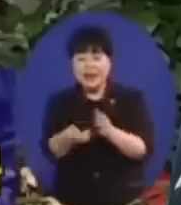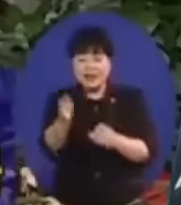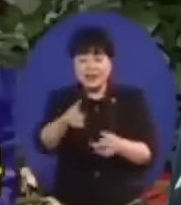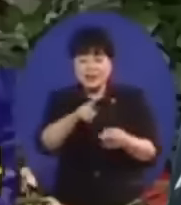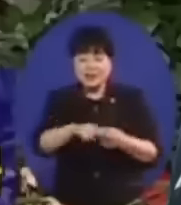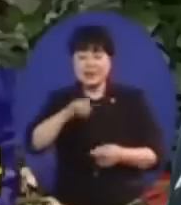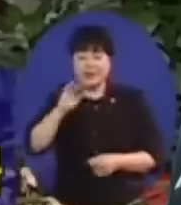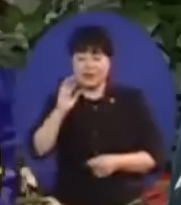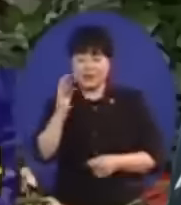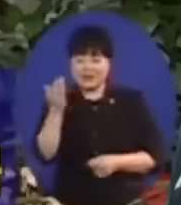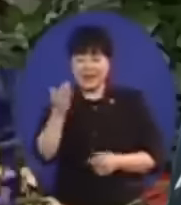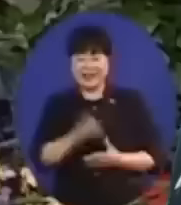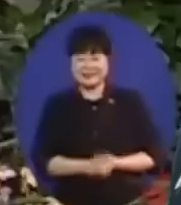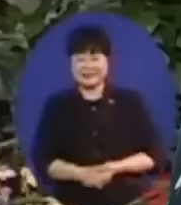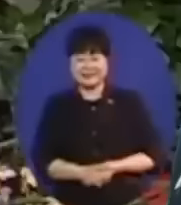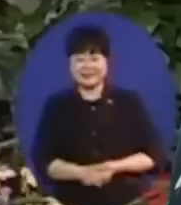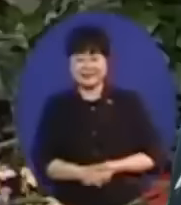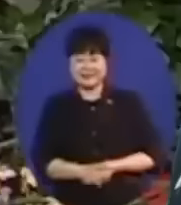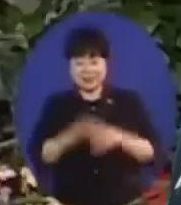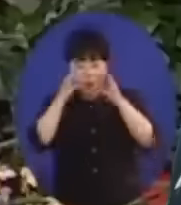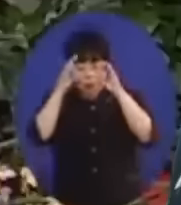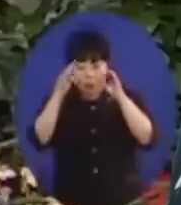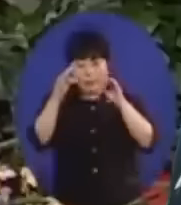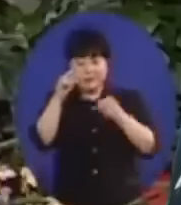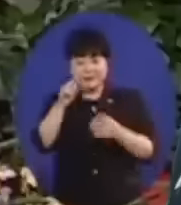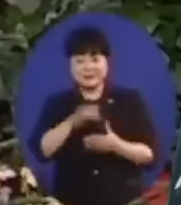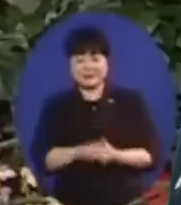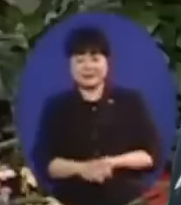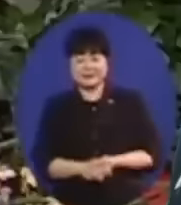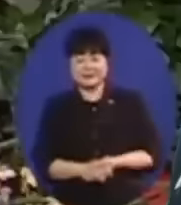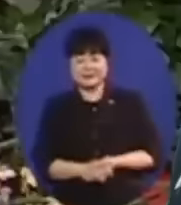너희에게 그대로 되리라. 눈에 보이는